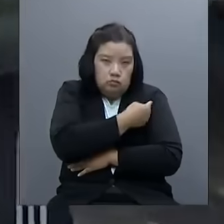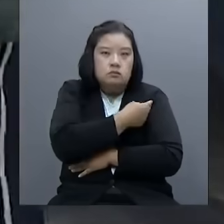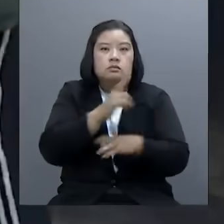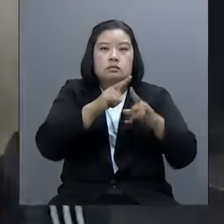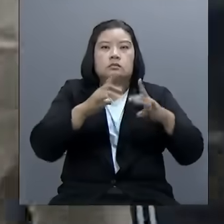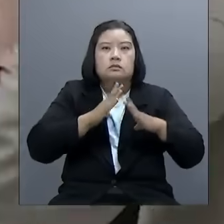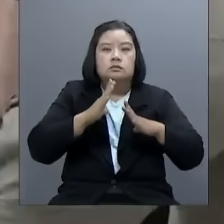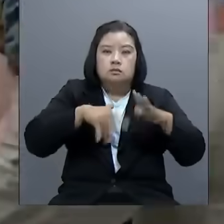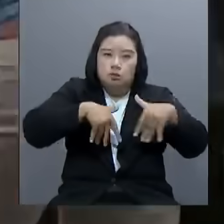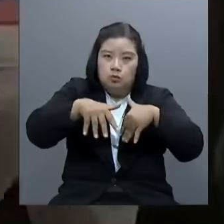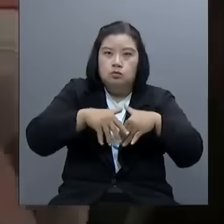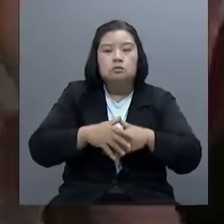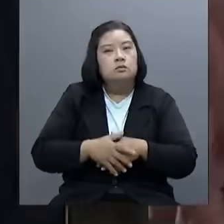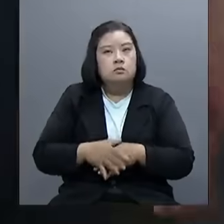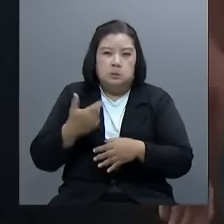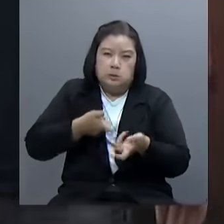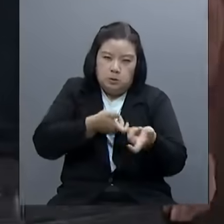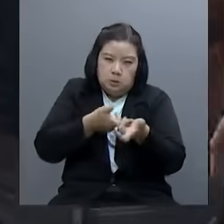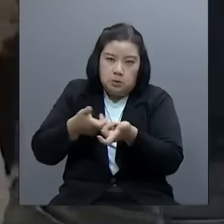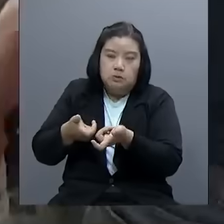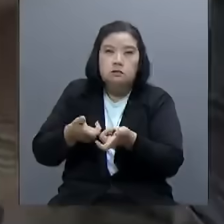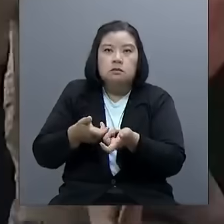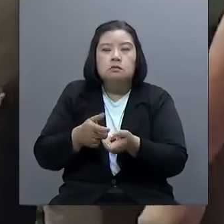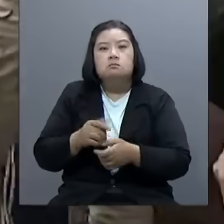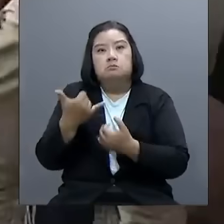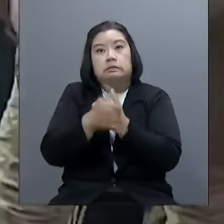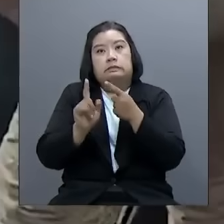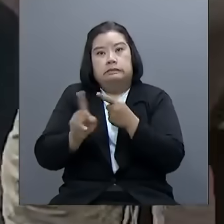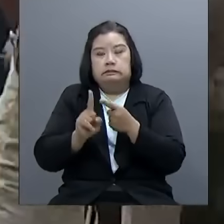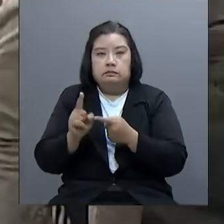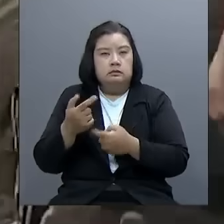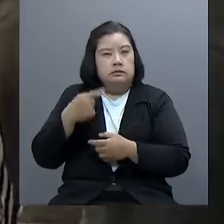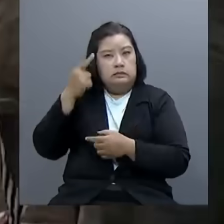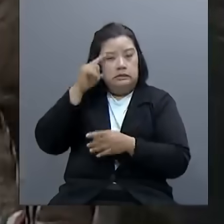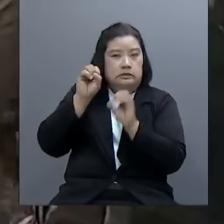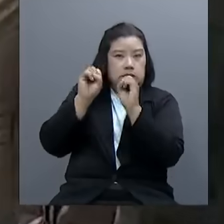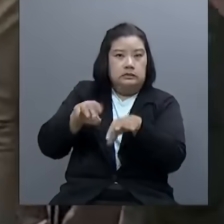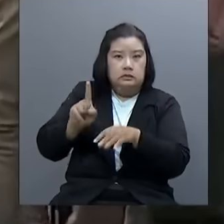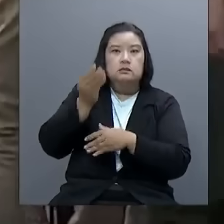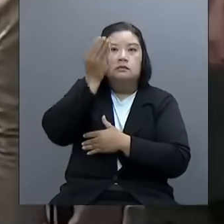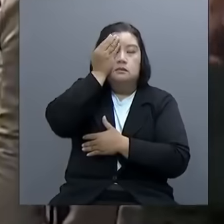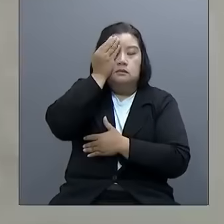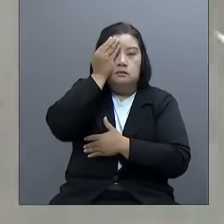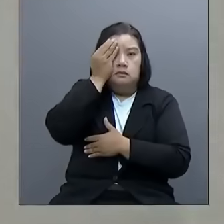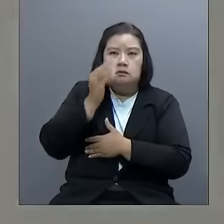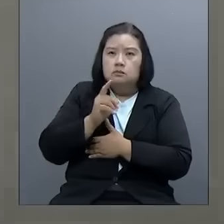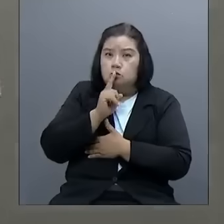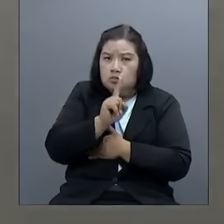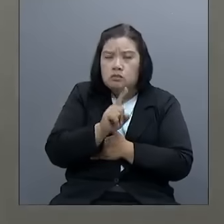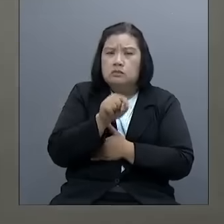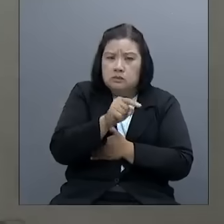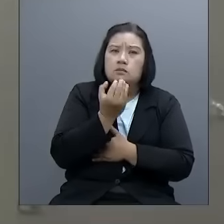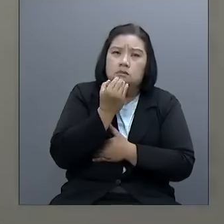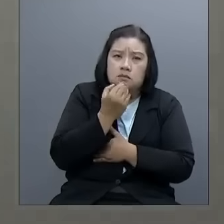พื้นที่ยิ่งทำให้ประเทศต่างๆเริ่มตีตัวออกห่างแม้ว่าอิสราเอลจะระบุว่าฮามาสใช้สถานที่ดังกล่าวเพื่อหลบซ่อน